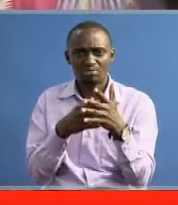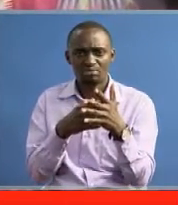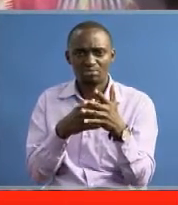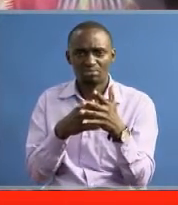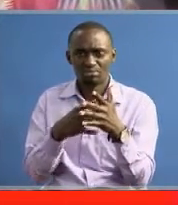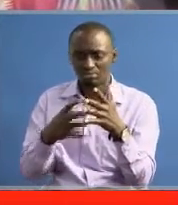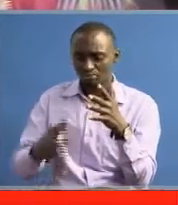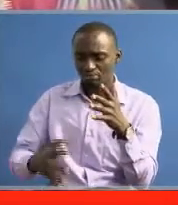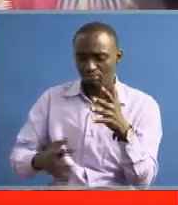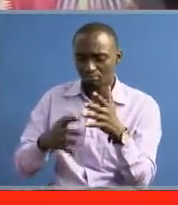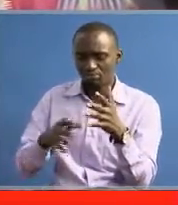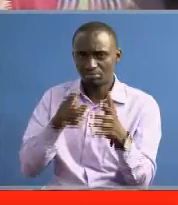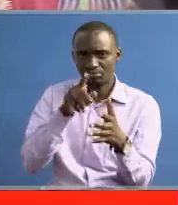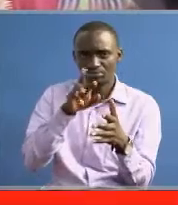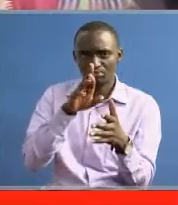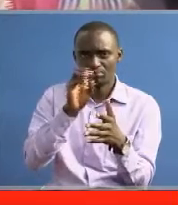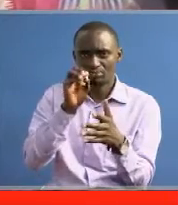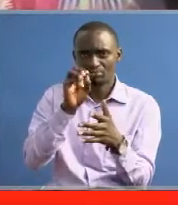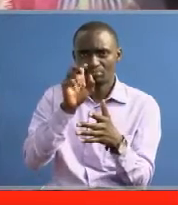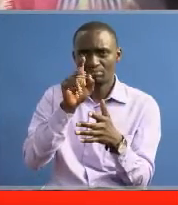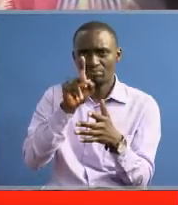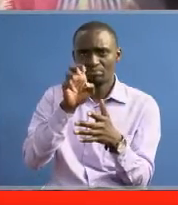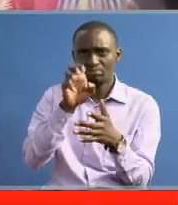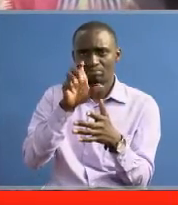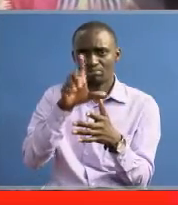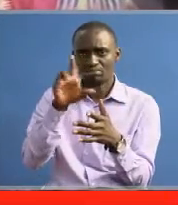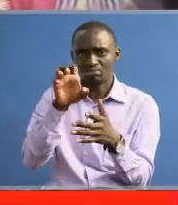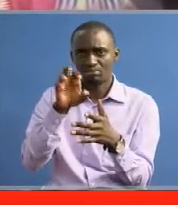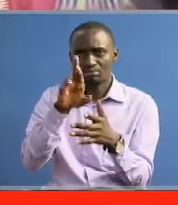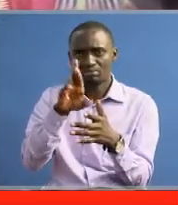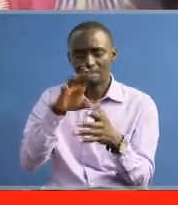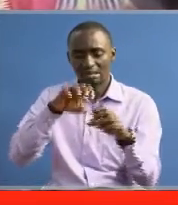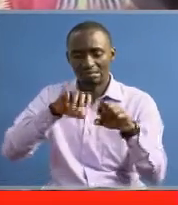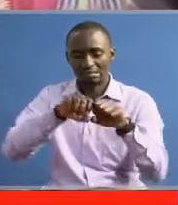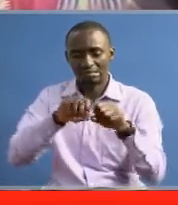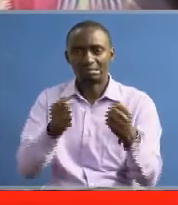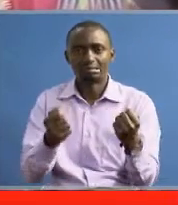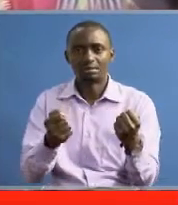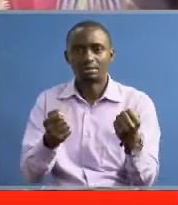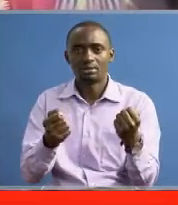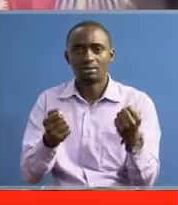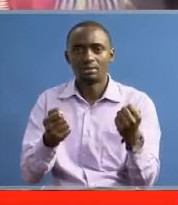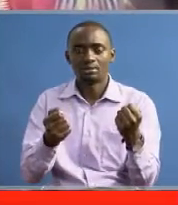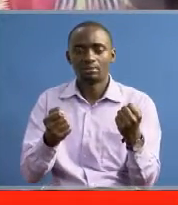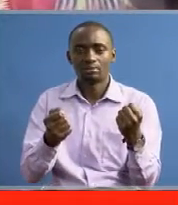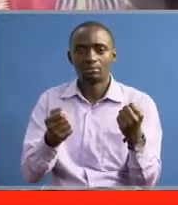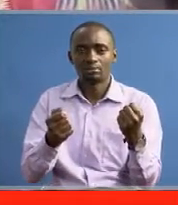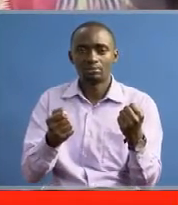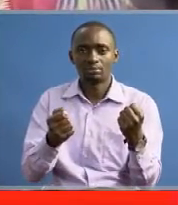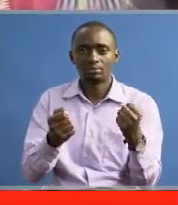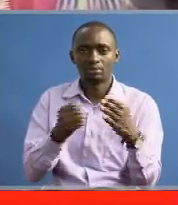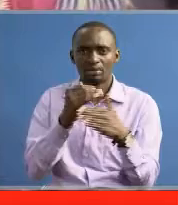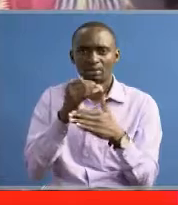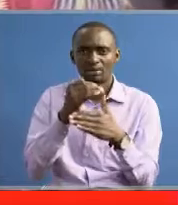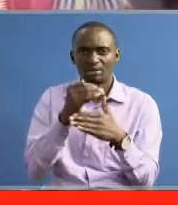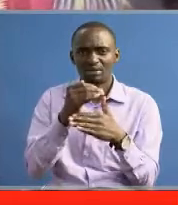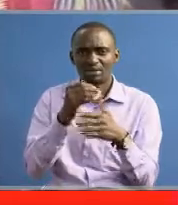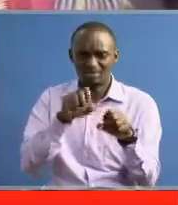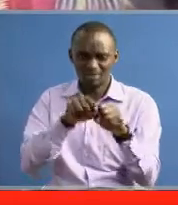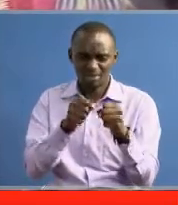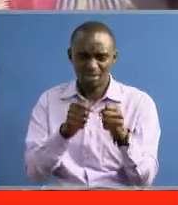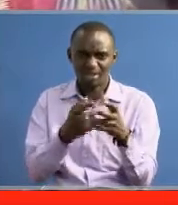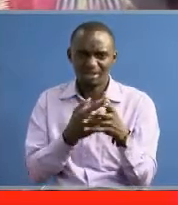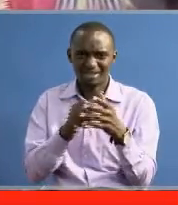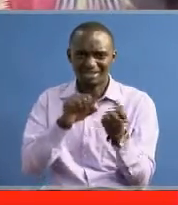sijui inaitwa propeller or whatever, ikakatika. Hiyo ilivyokatika, gari sasa likaenda,